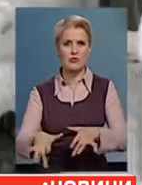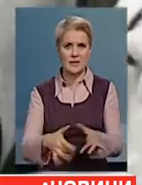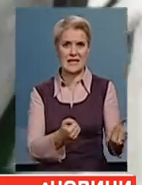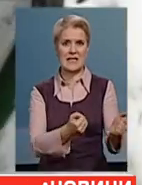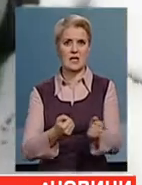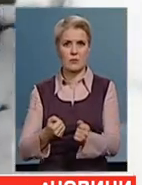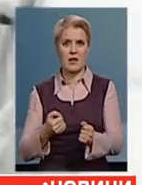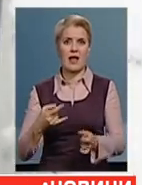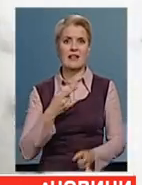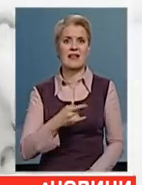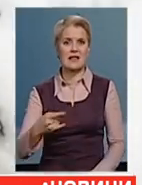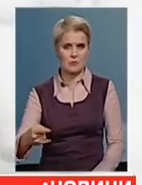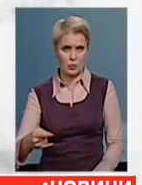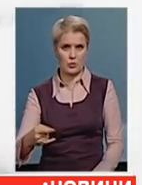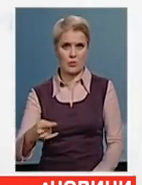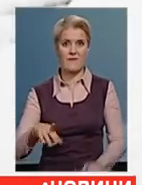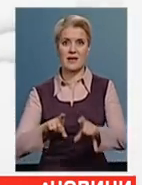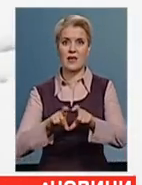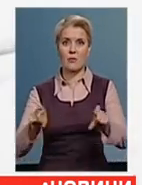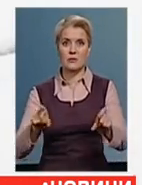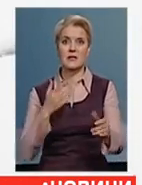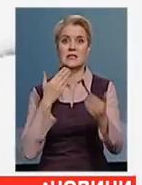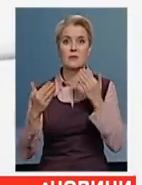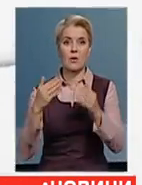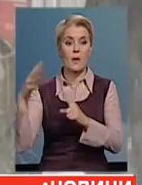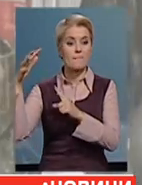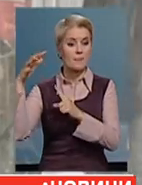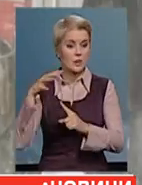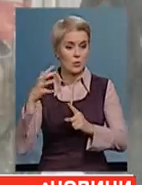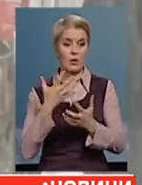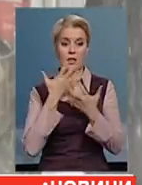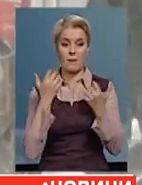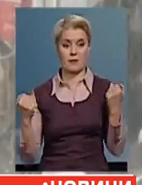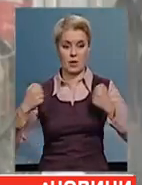затримки в роботі транспорту. У крамницях особливий попит на парасольки і теплий одяг.